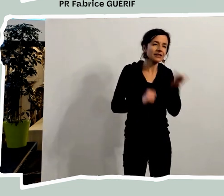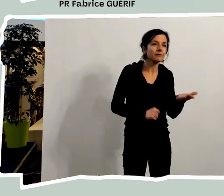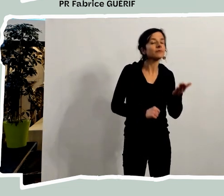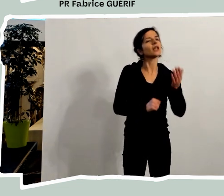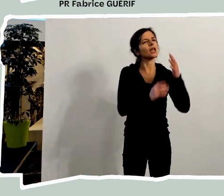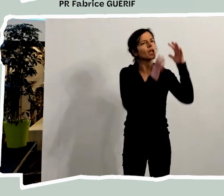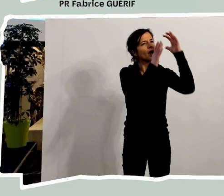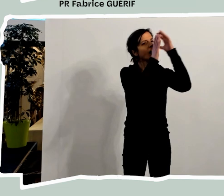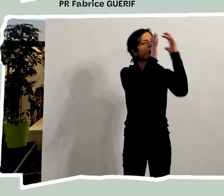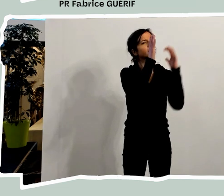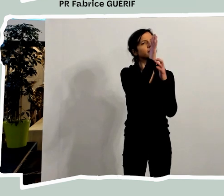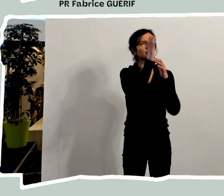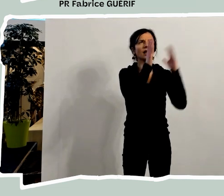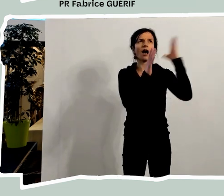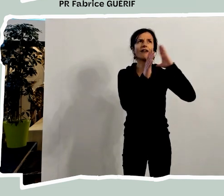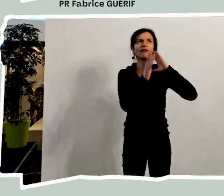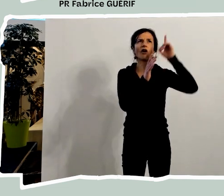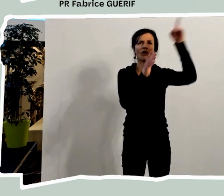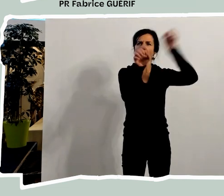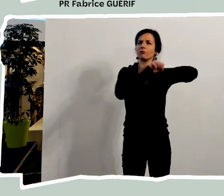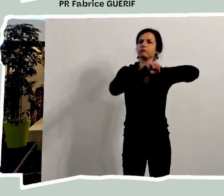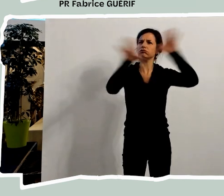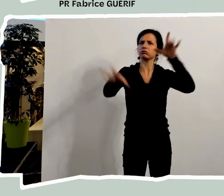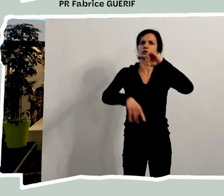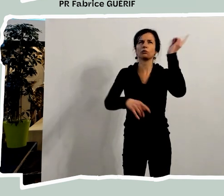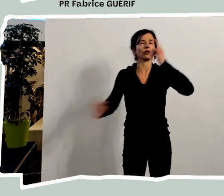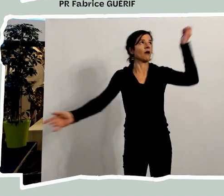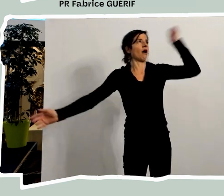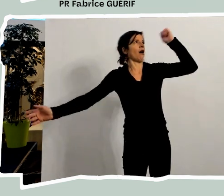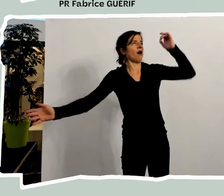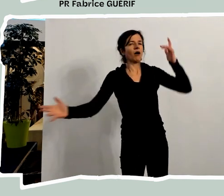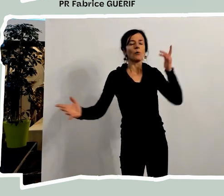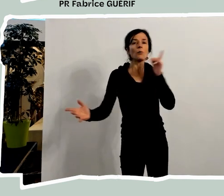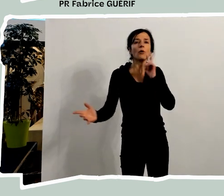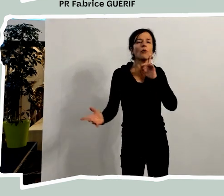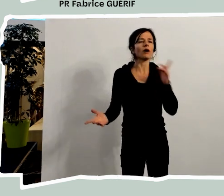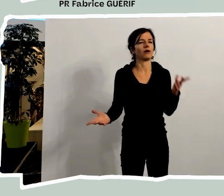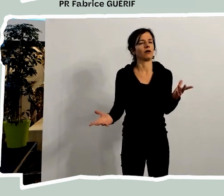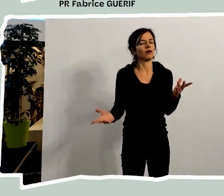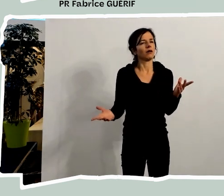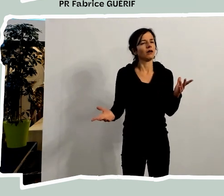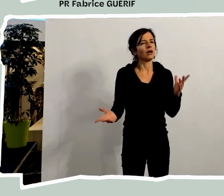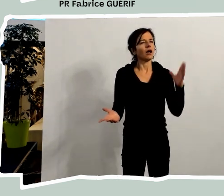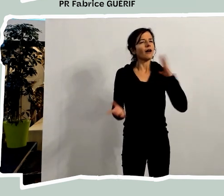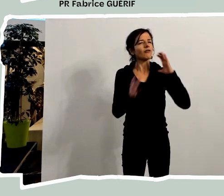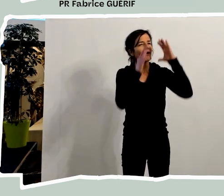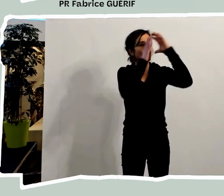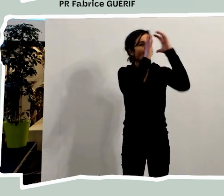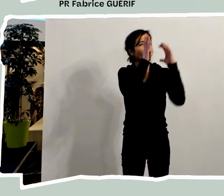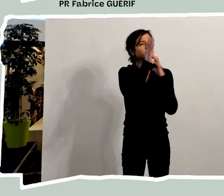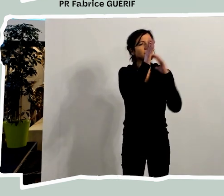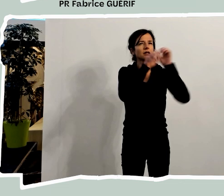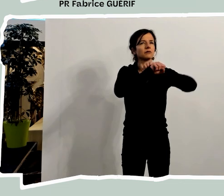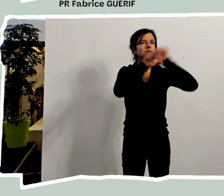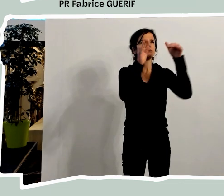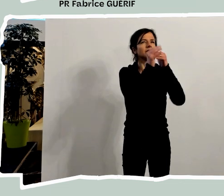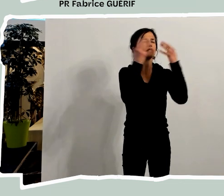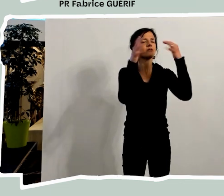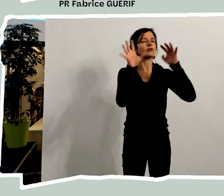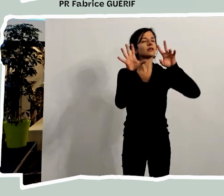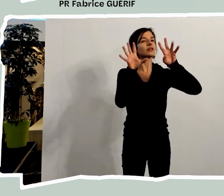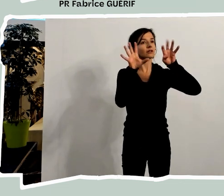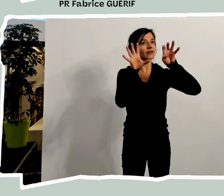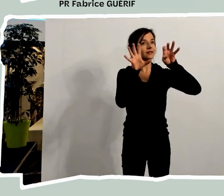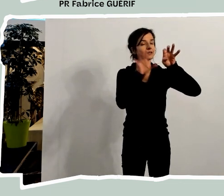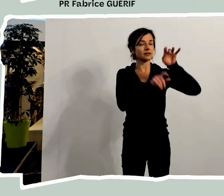article qui avait fait à l'époque un peu le buzz, parce que c'était un article, vous voyez, qui date des années 1990, et c'était